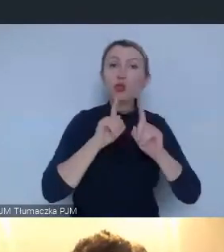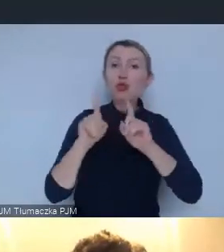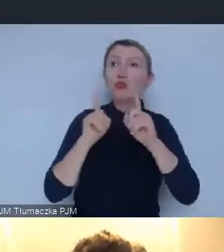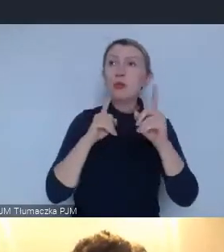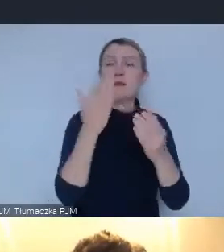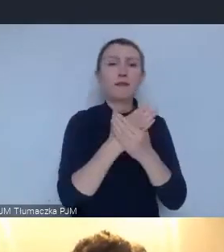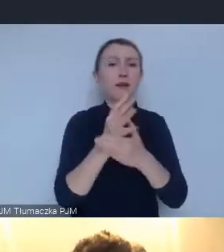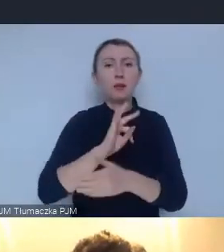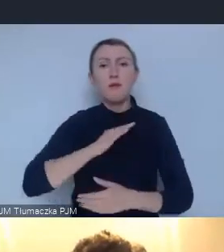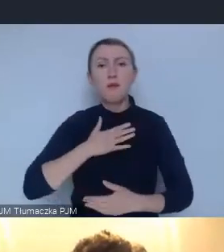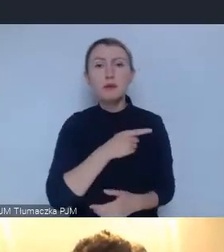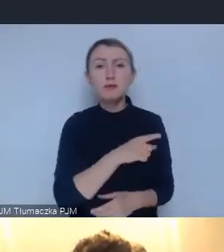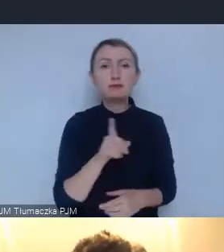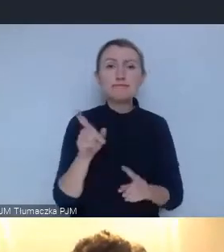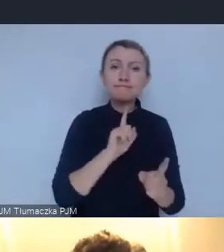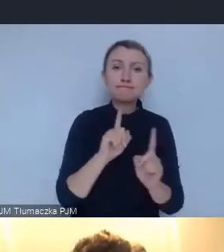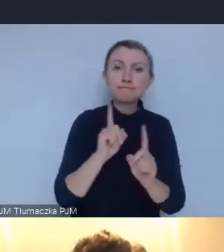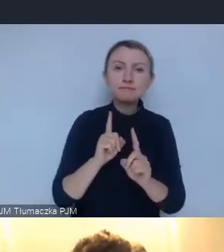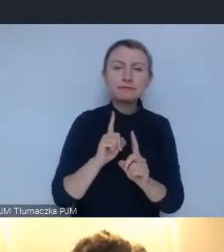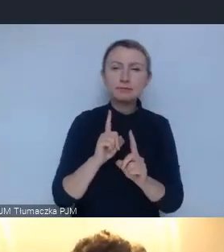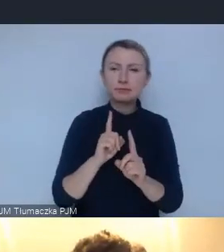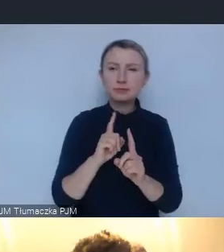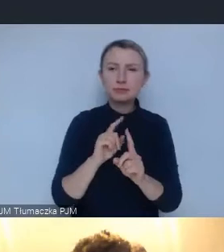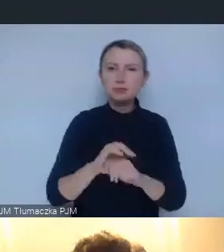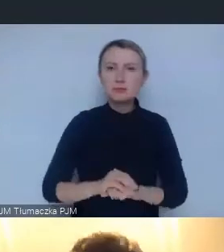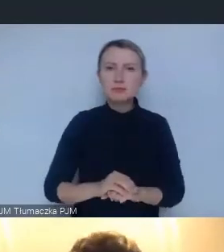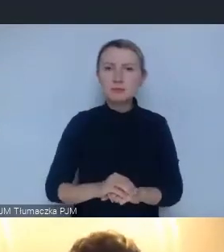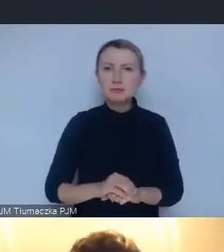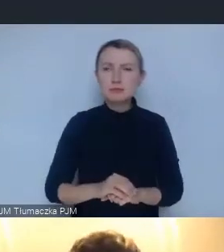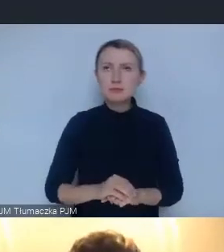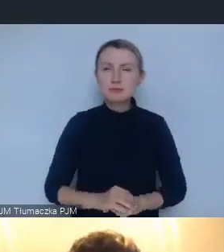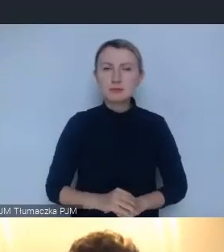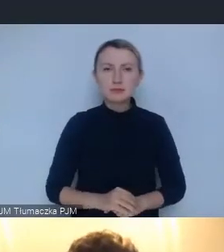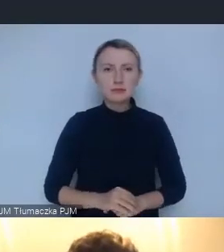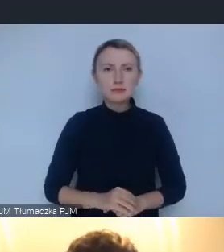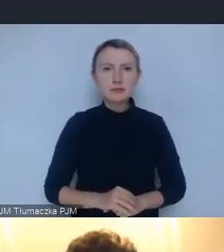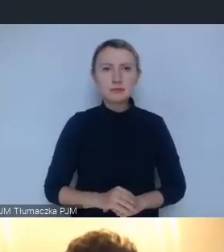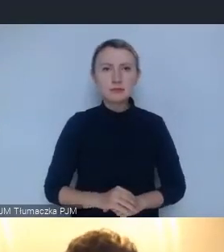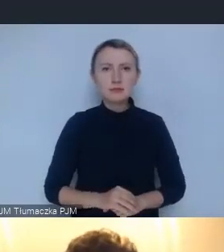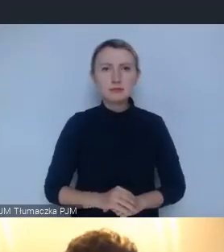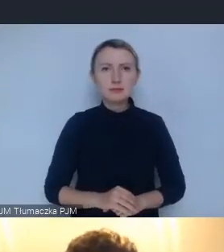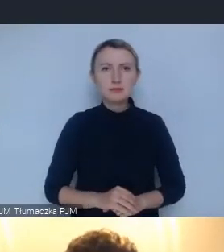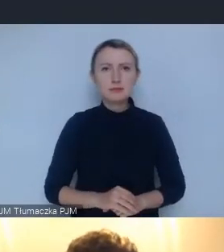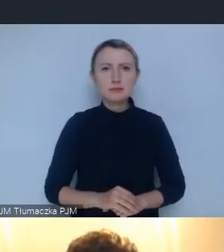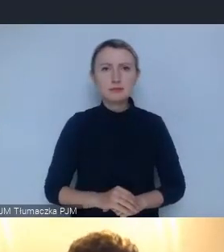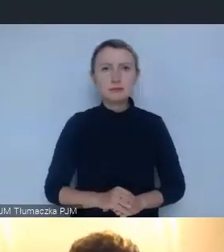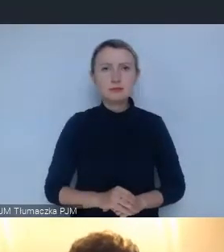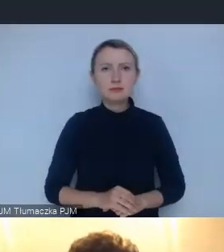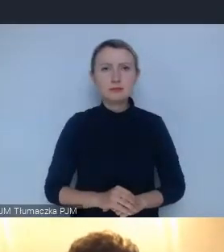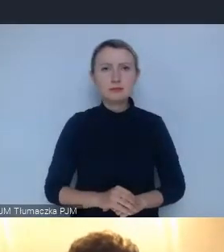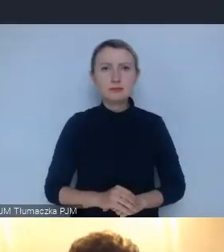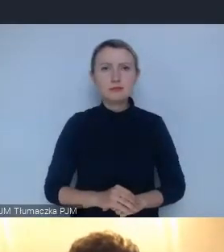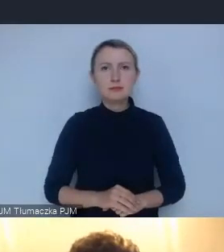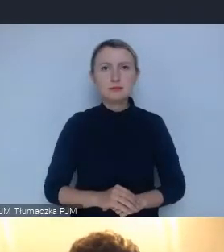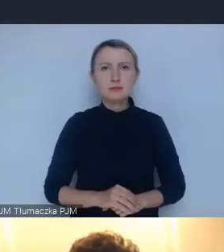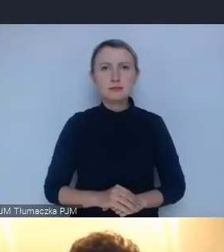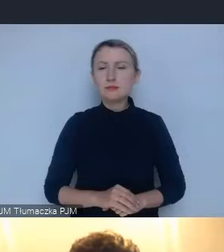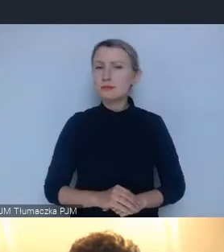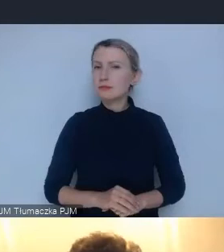W wczorajszym dniu też miałem dużą firmę, która koszt produkcji w oparciu o energię elektryczną, firma, która